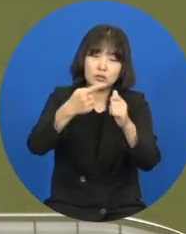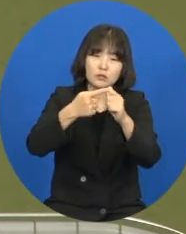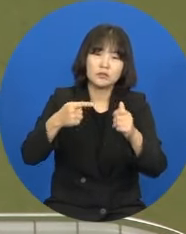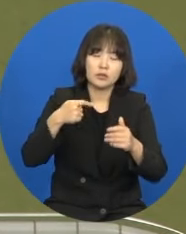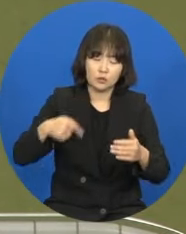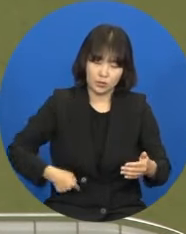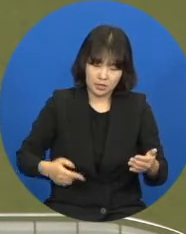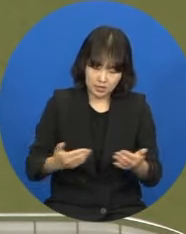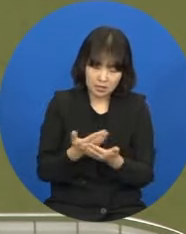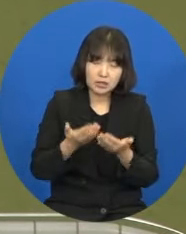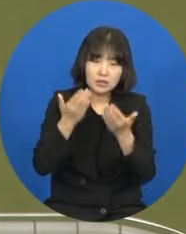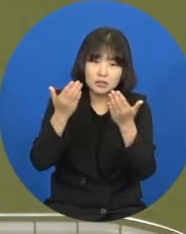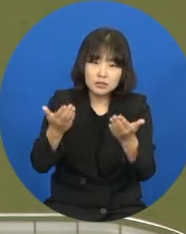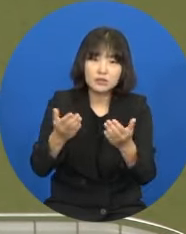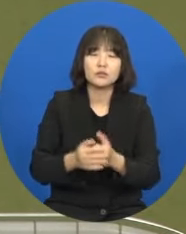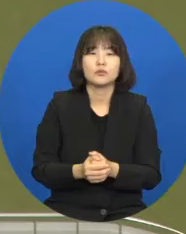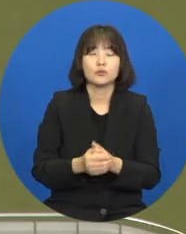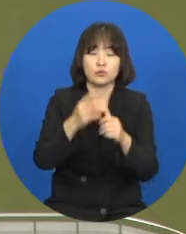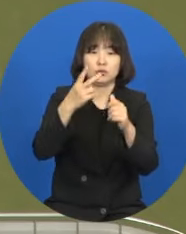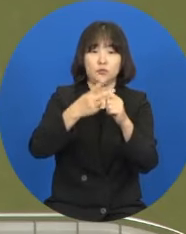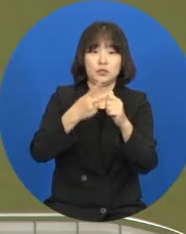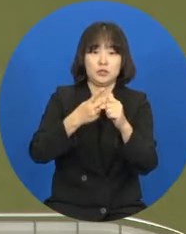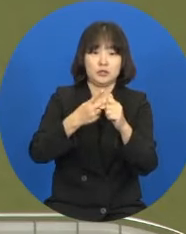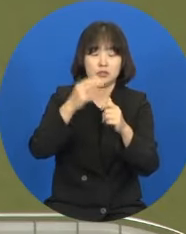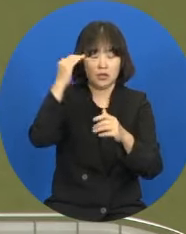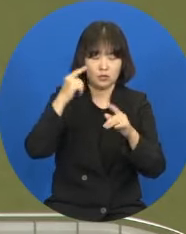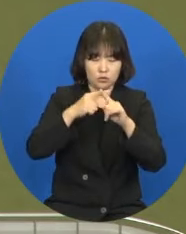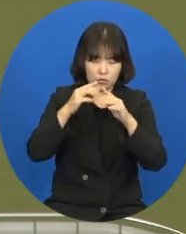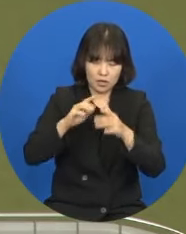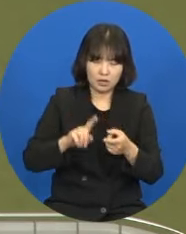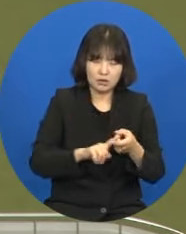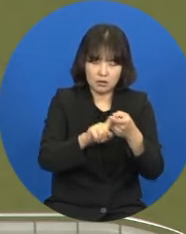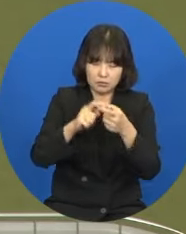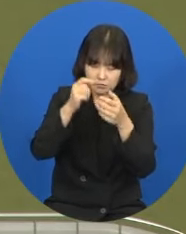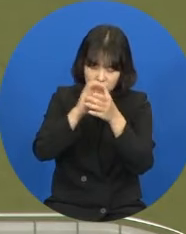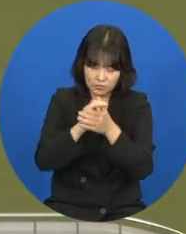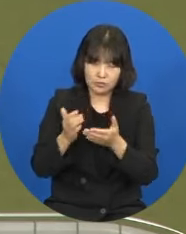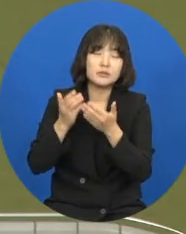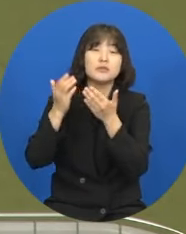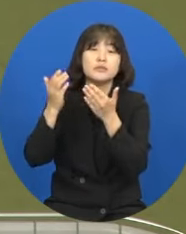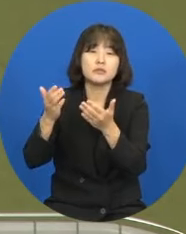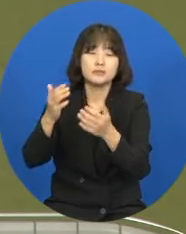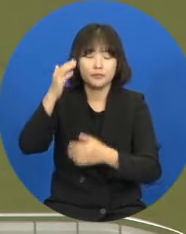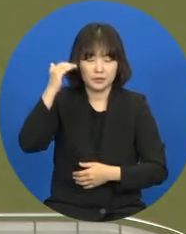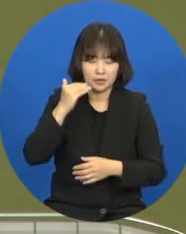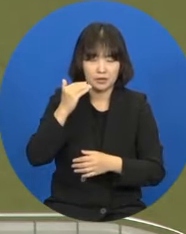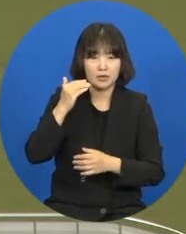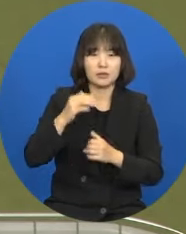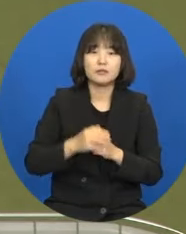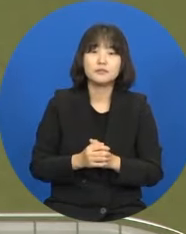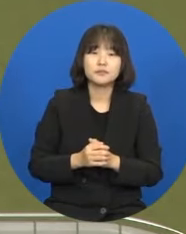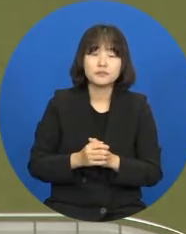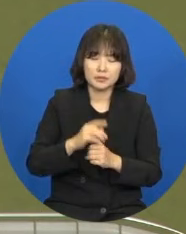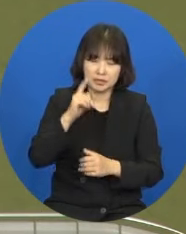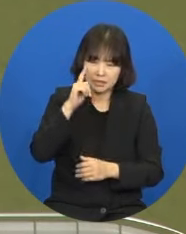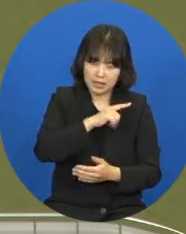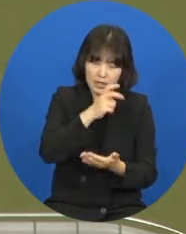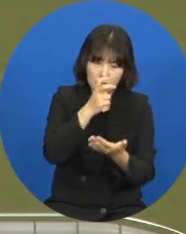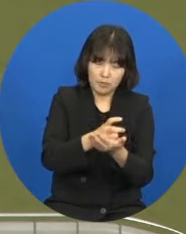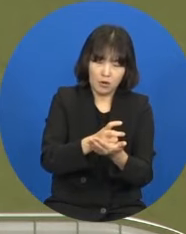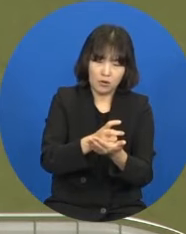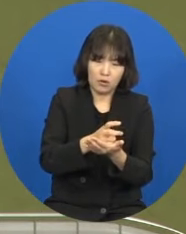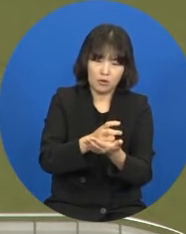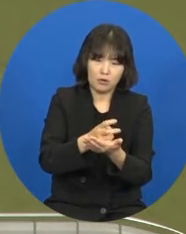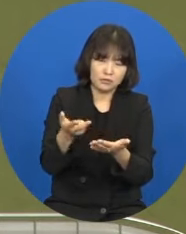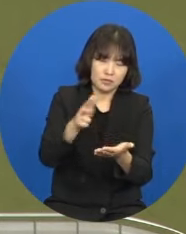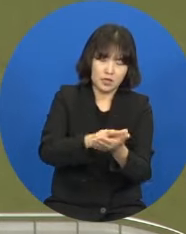기도했으면 좋겠고 두 번째는 우리 한국 교회가 연합하여 주 앞에 기도합니다 대한민국의 악법이 세워지지 않게